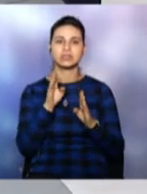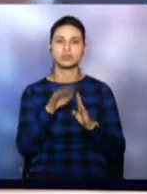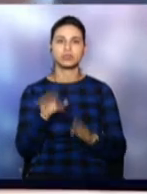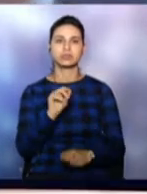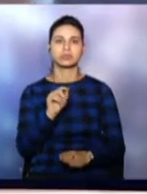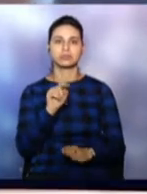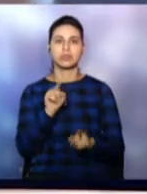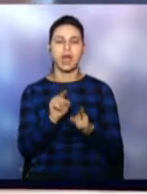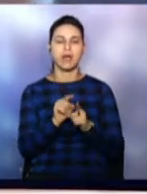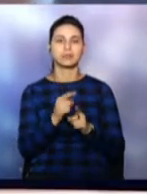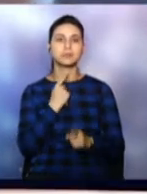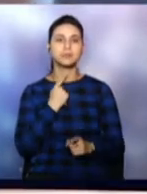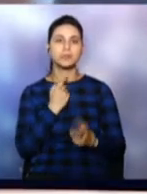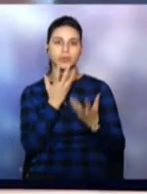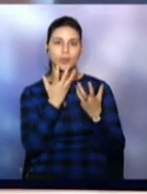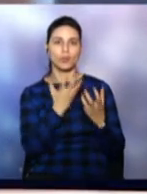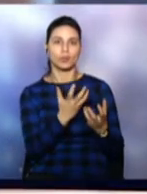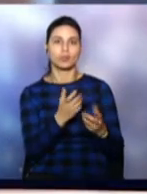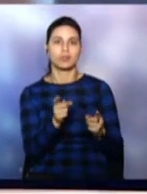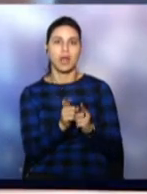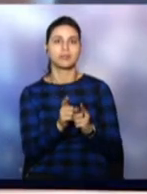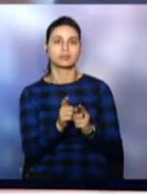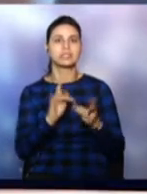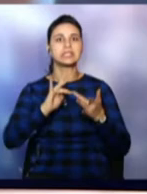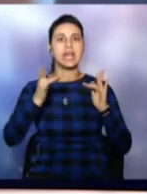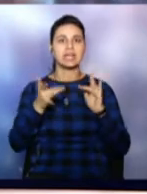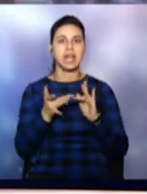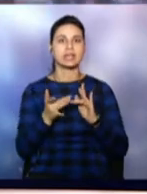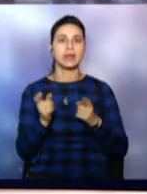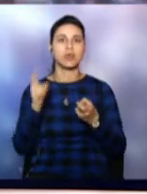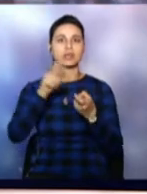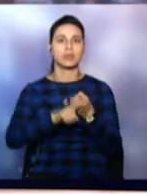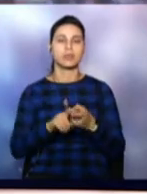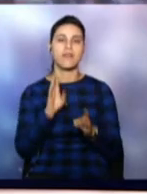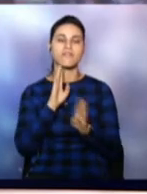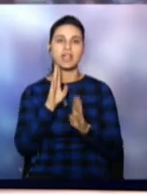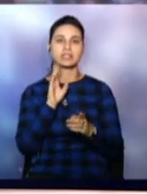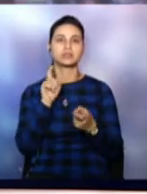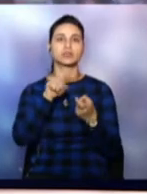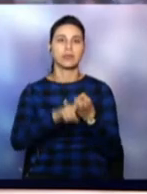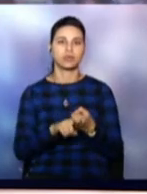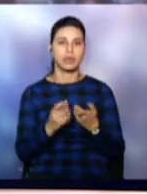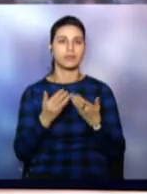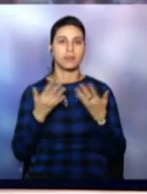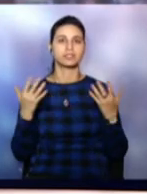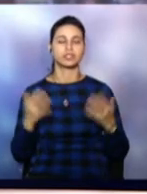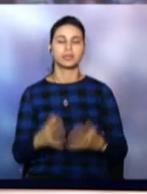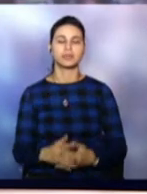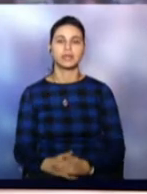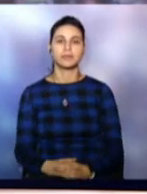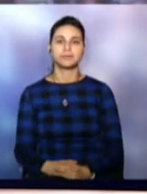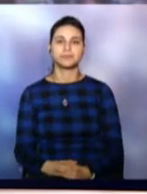ჩართულობის, სოციალურ ქსელებზე დამოკიდებულება, ინტერნეტ დამოკიდებულება, Facebook დამოკიდებულება და ასე შემდეგ,